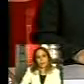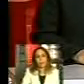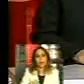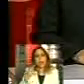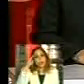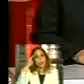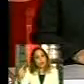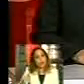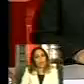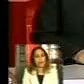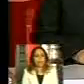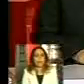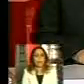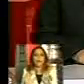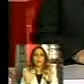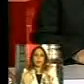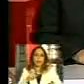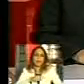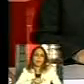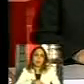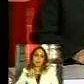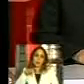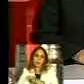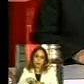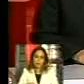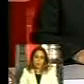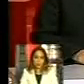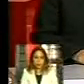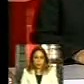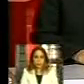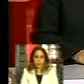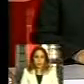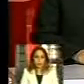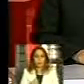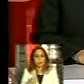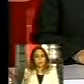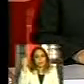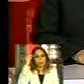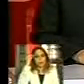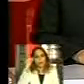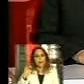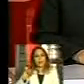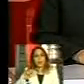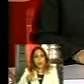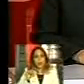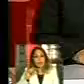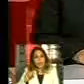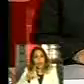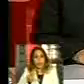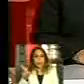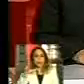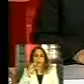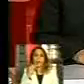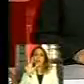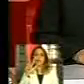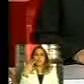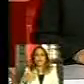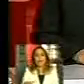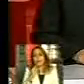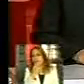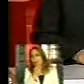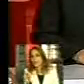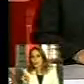חושב שבאמת הגיע הזמן להתערבות כזו. אני זוכר שיאיר לפיד דיבר על 3.5 מיליון